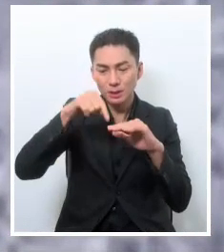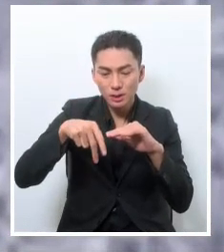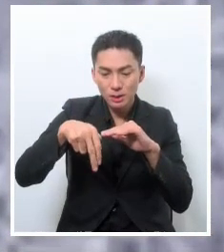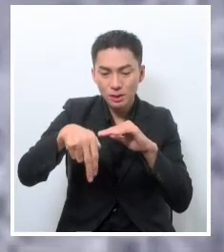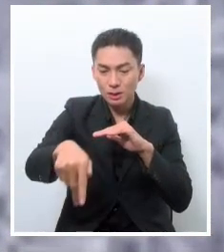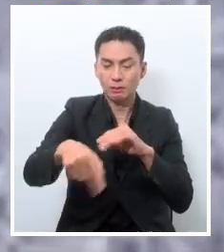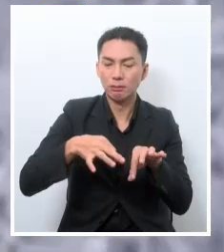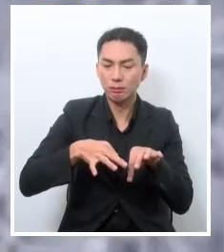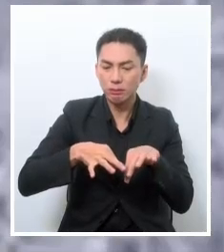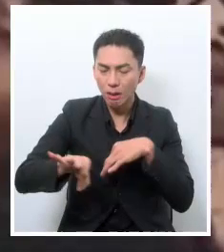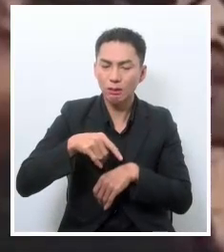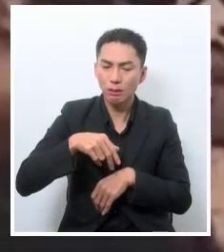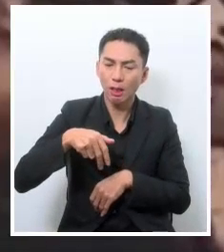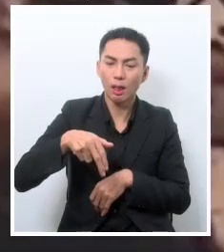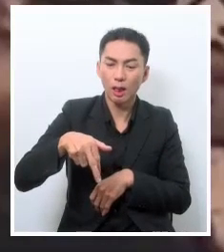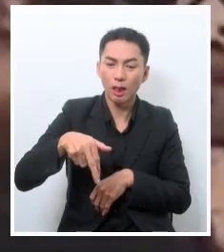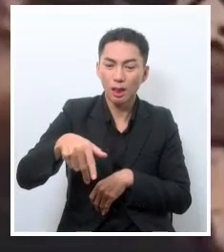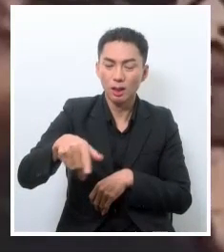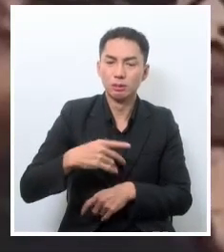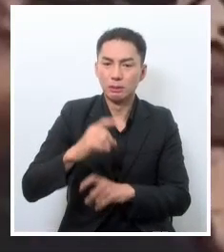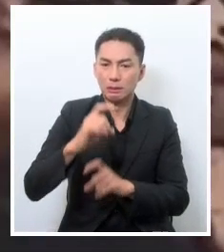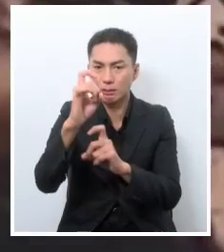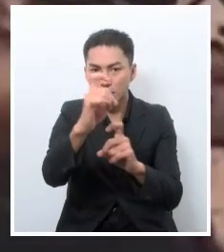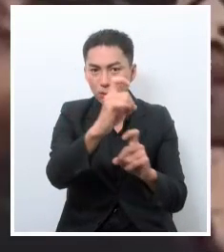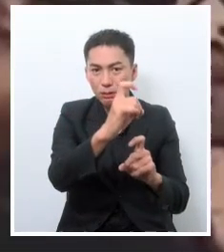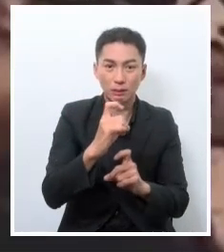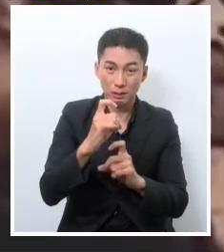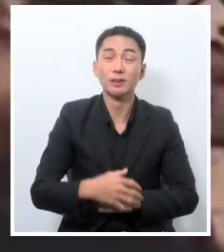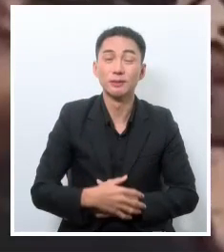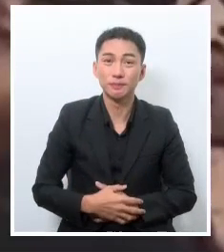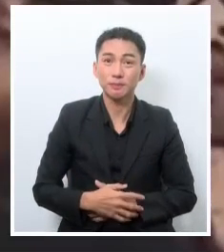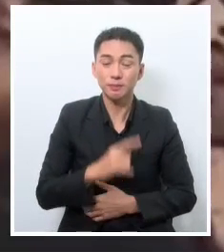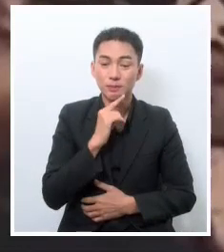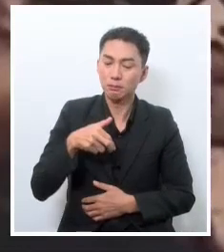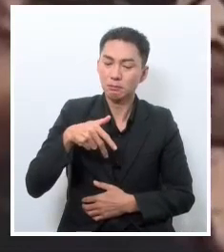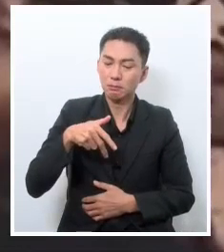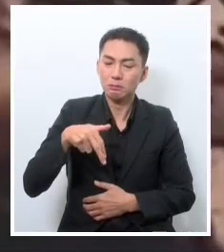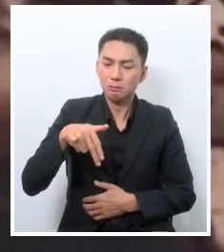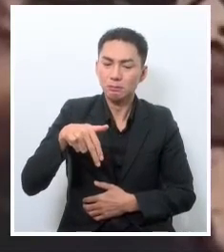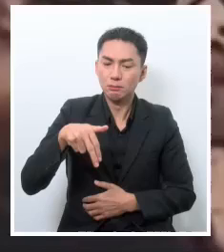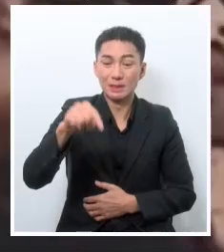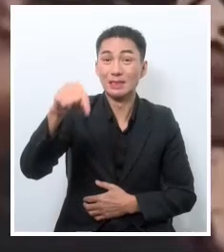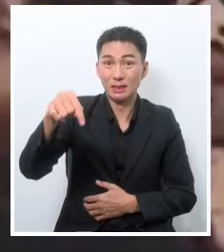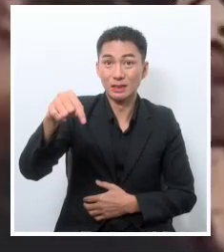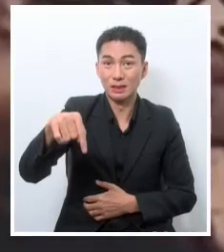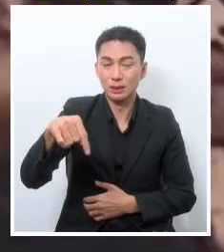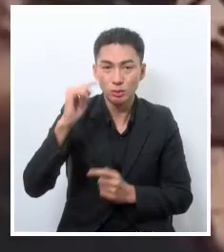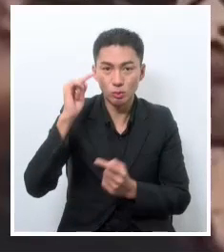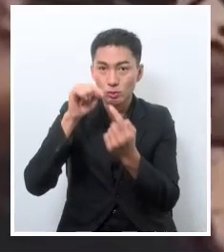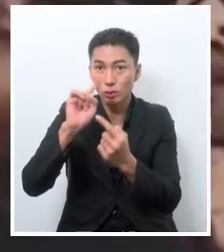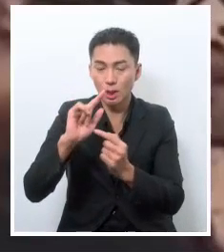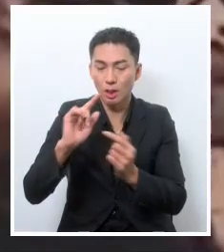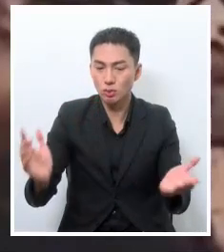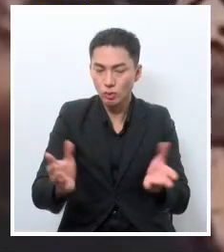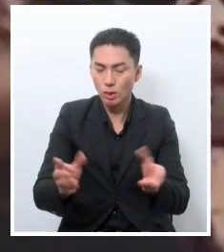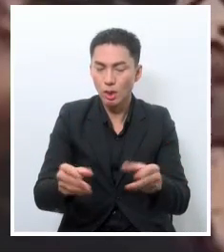ไปมากและเส้นทางที่ผ่านไปก็มีอันตรายรอบด้านการเสด็จไปยังหมู่บ้านหมากแข้งแห่งนี้มีพระประสงฆ์เพื่อจะฟื้นฟู